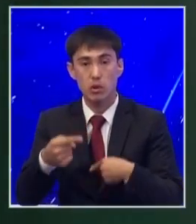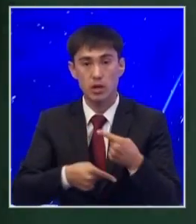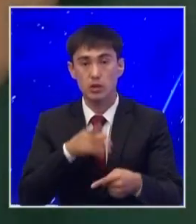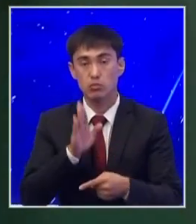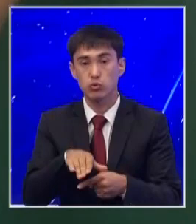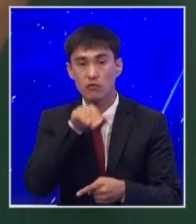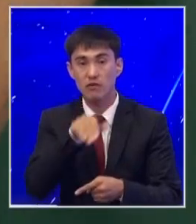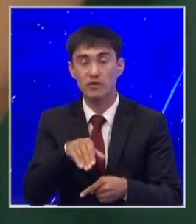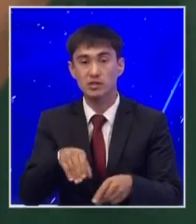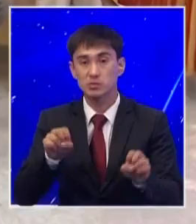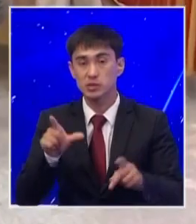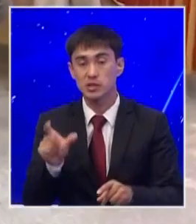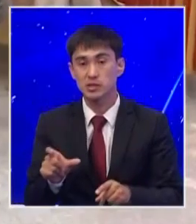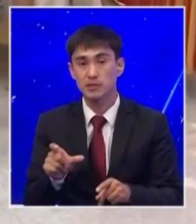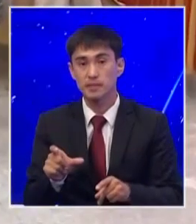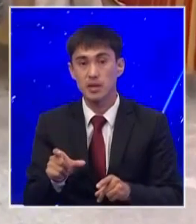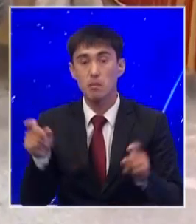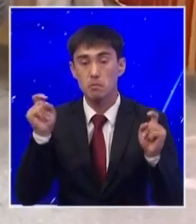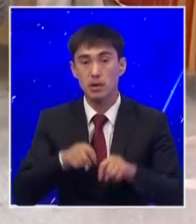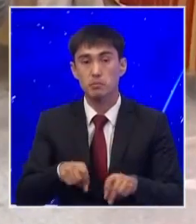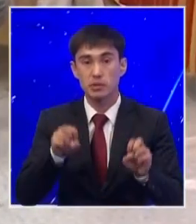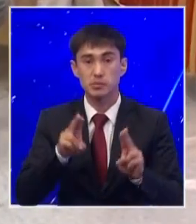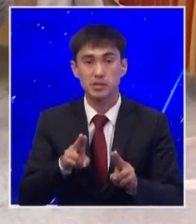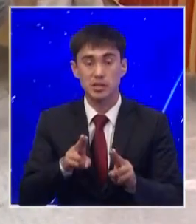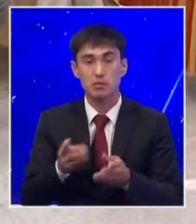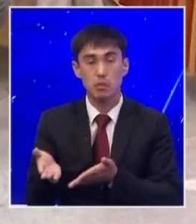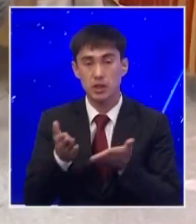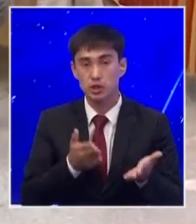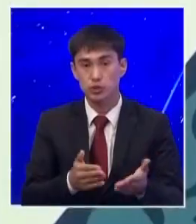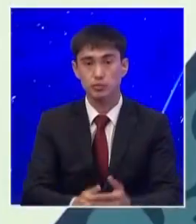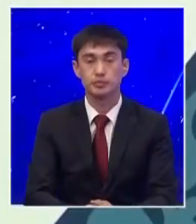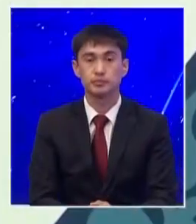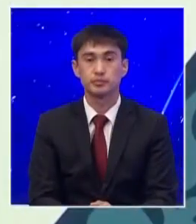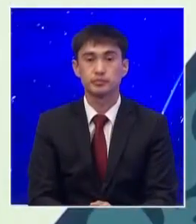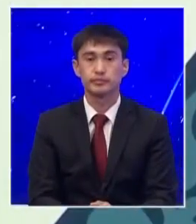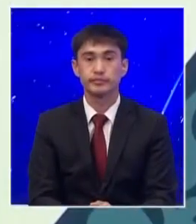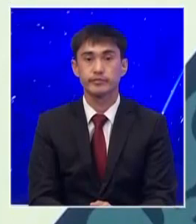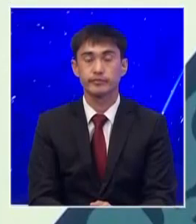будут квалифицированные специалисты, прибывшие по специальному приглашению.